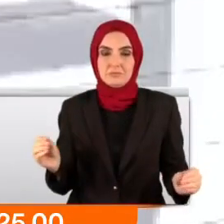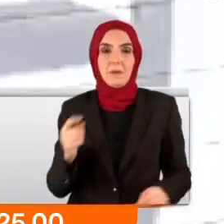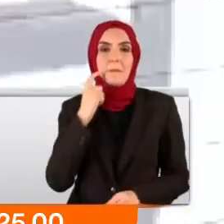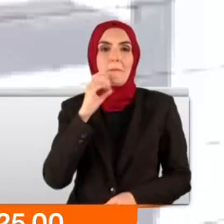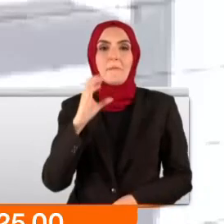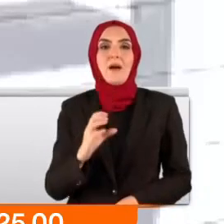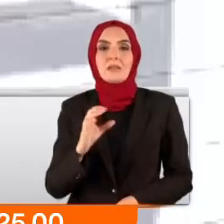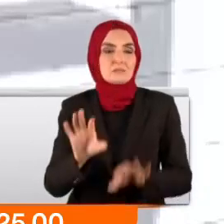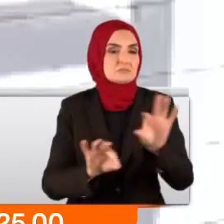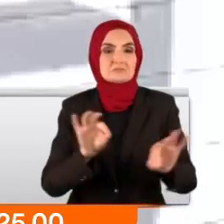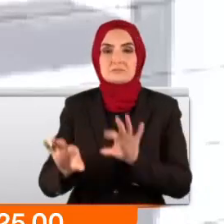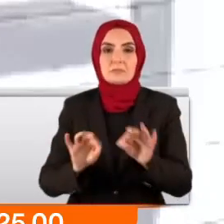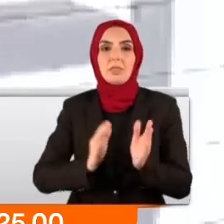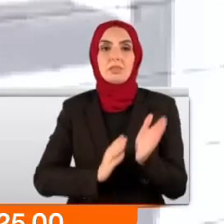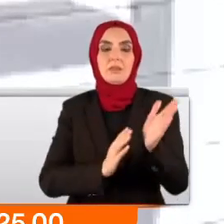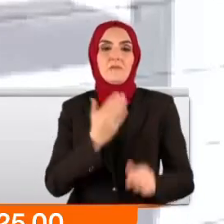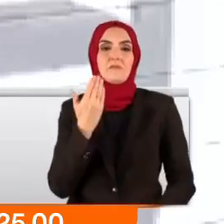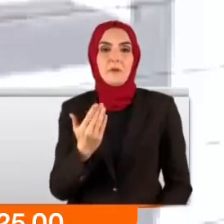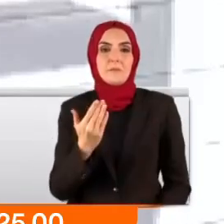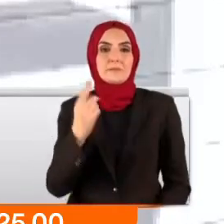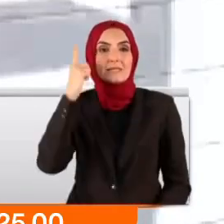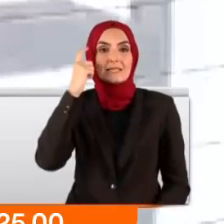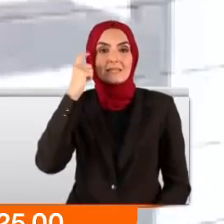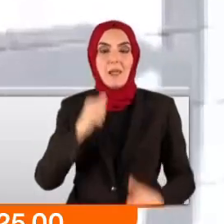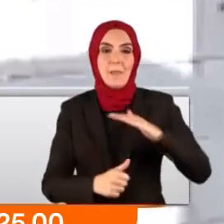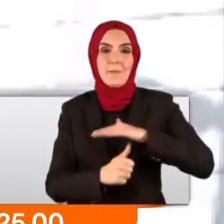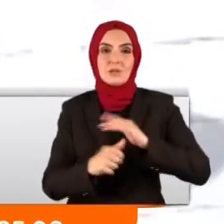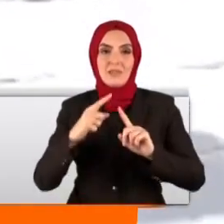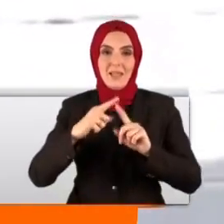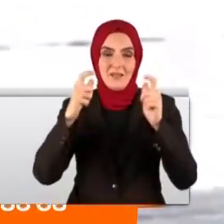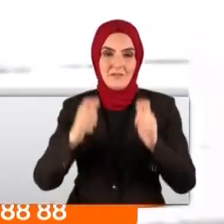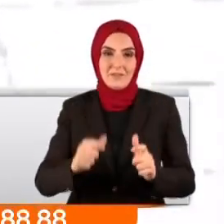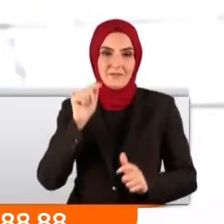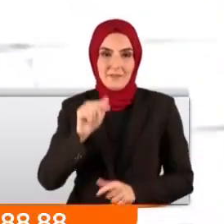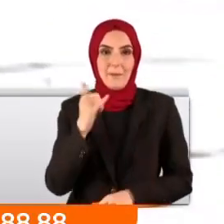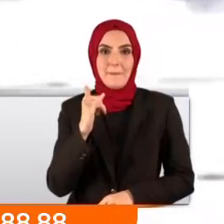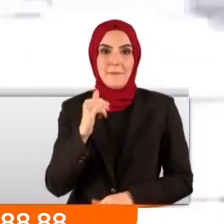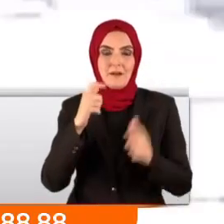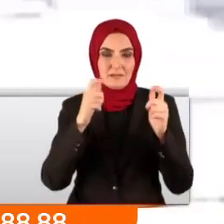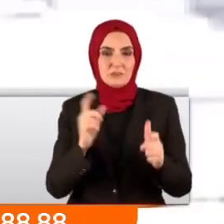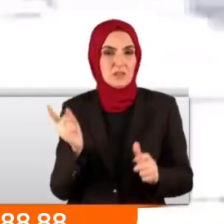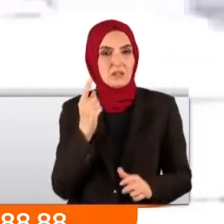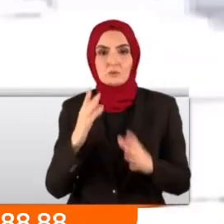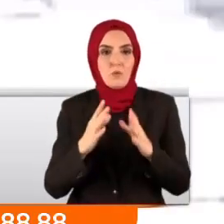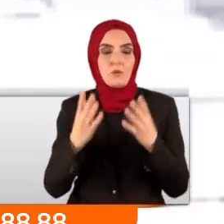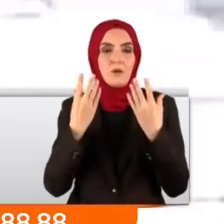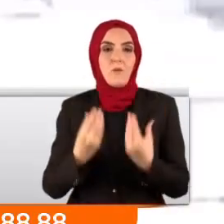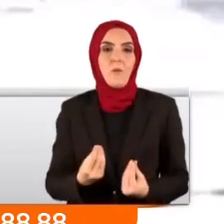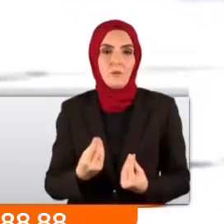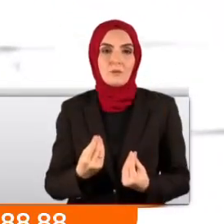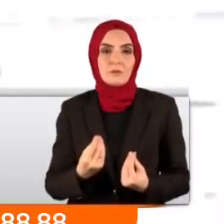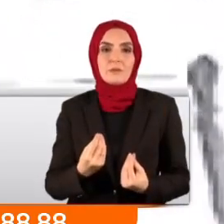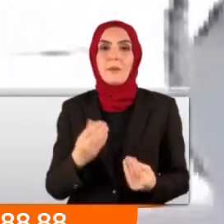İsrail'in başkenti Tel Aviv'de bir market ilginç bir olaya sahne oldu. Sebze reyonunda alışveriş yapan bir kadın eline poşetini